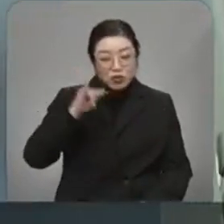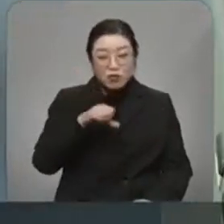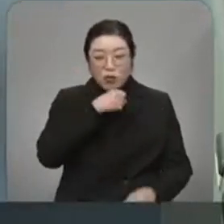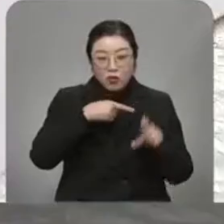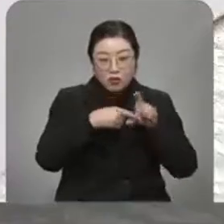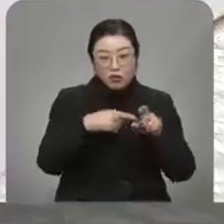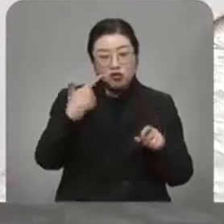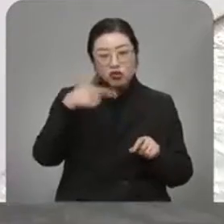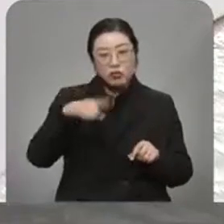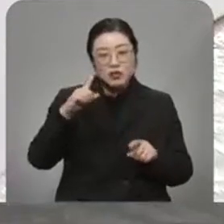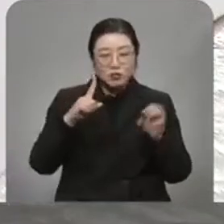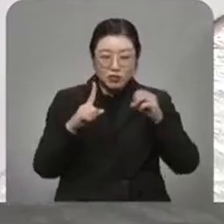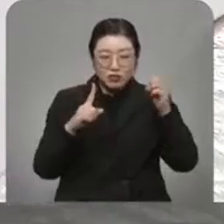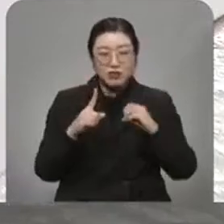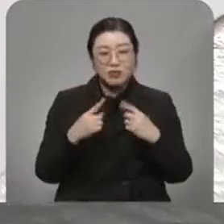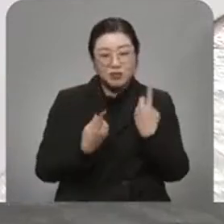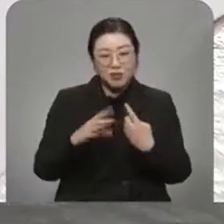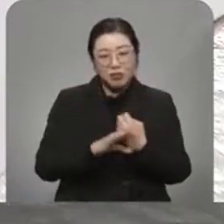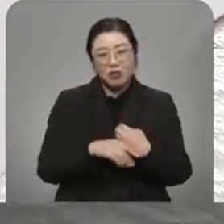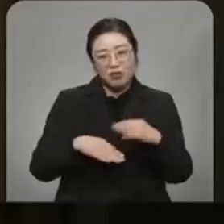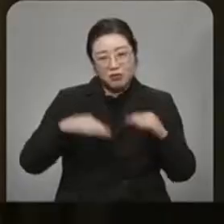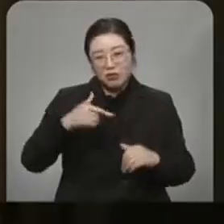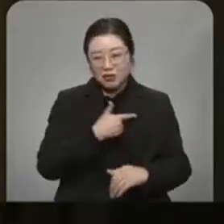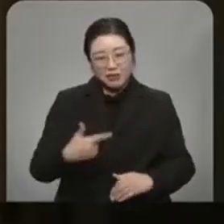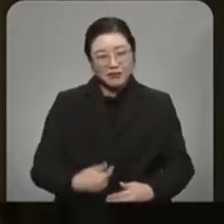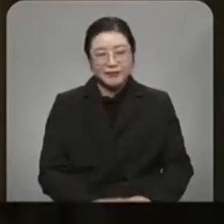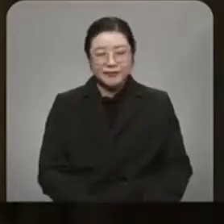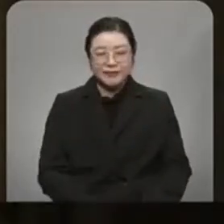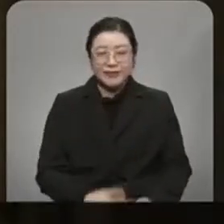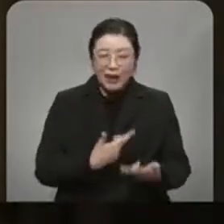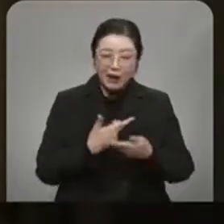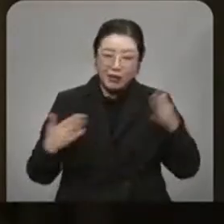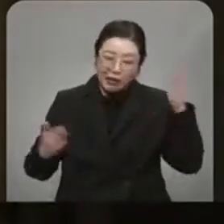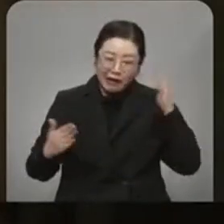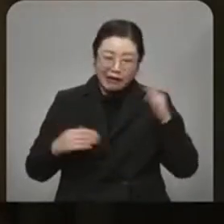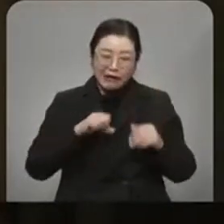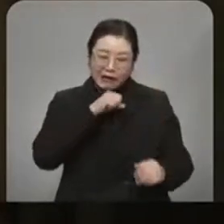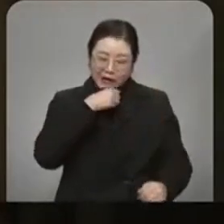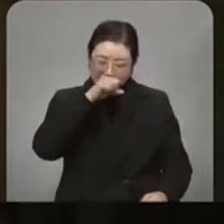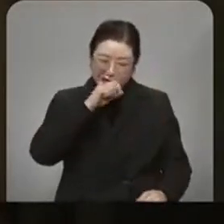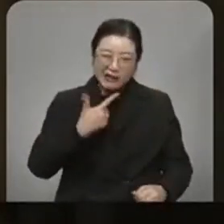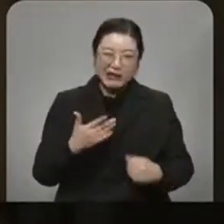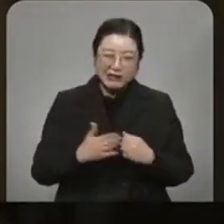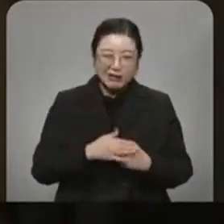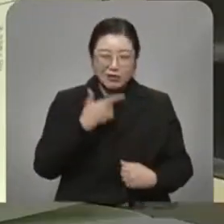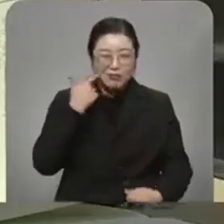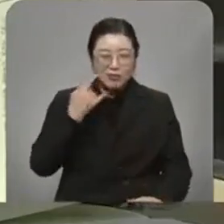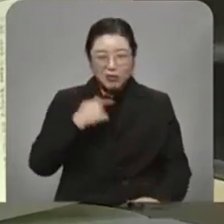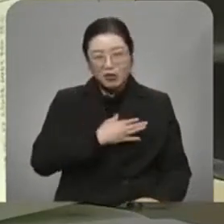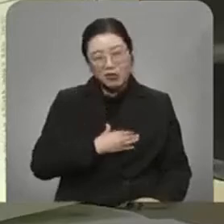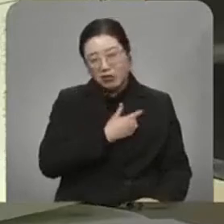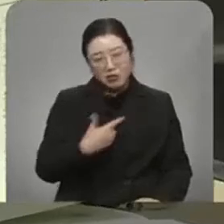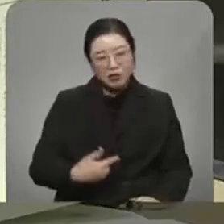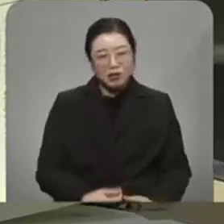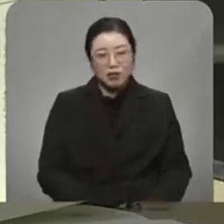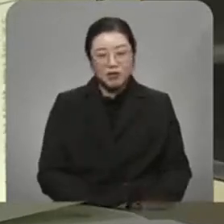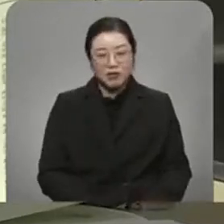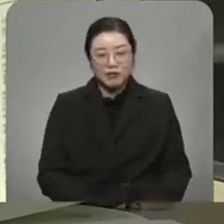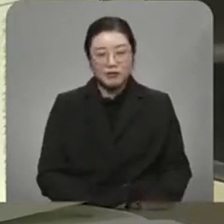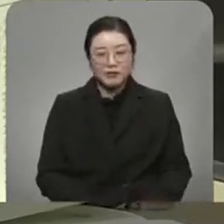6.1% 차이가 했습니다 강들의 하 들의 걱정은